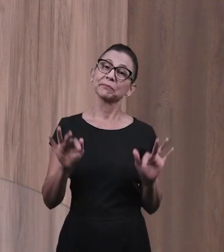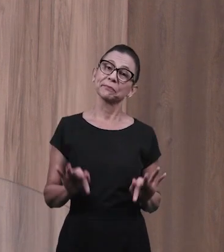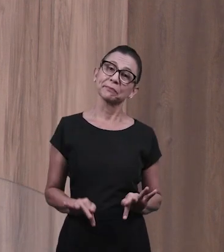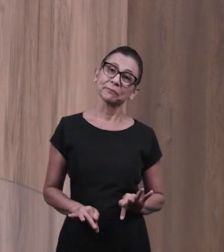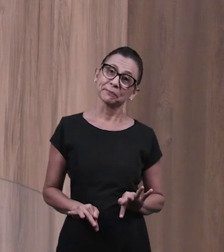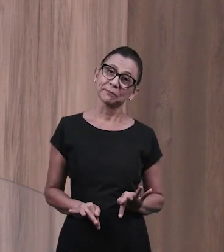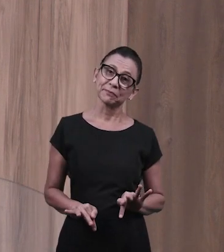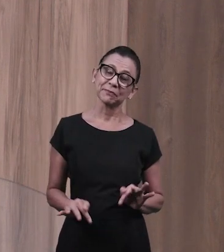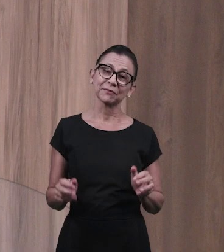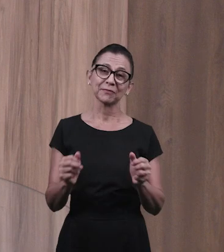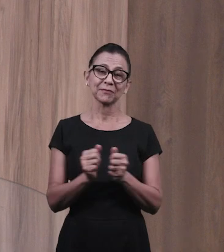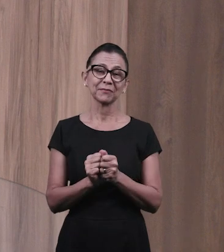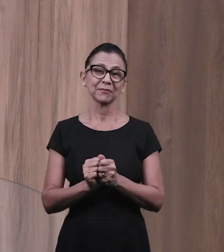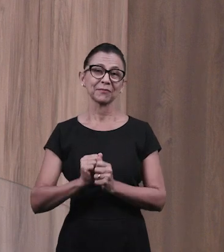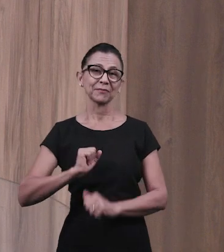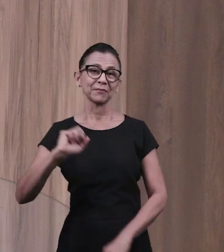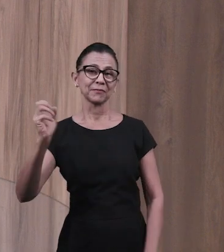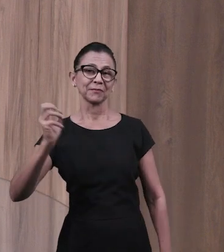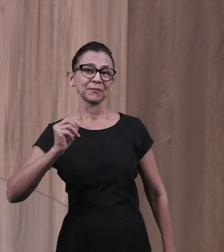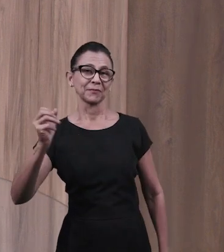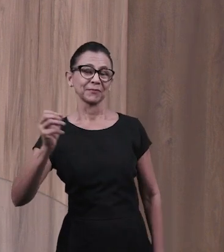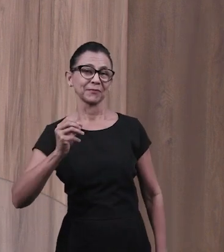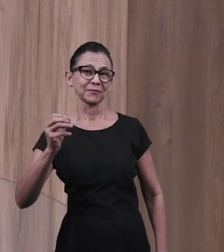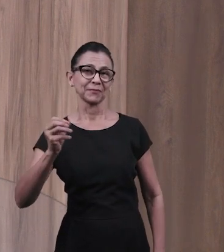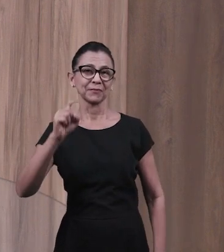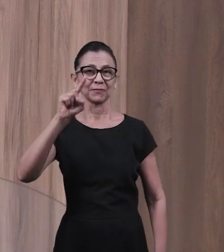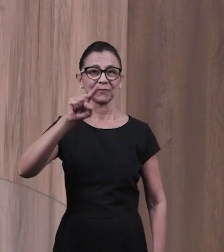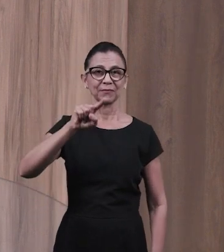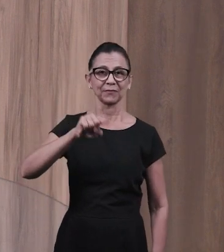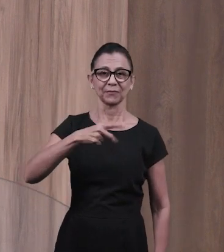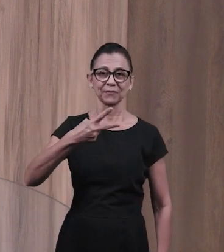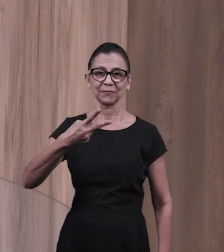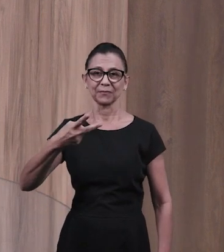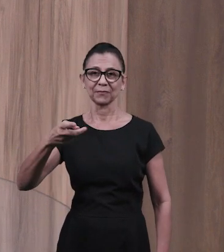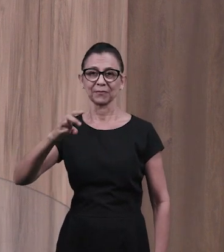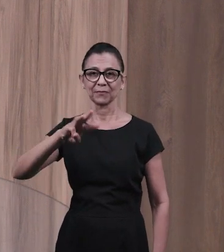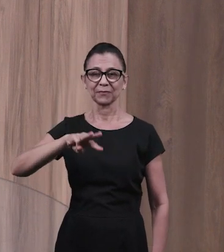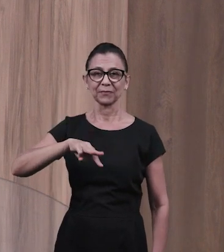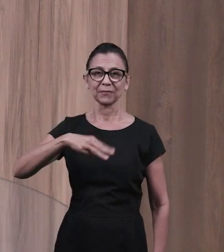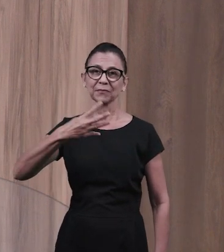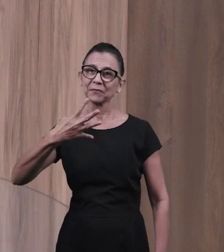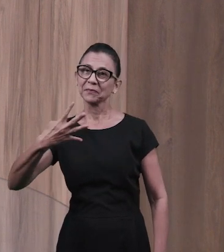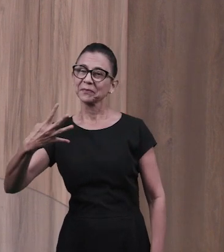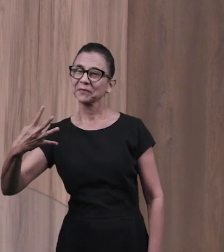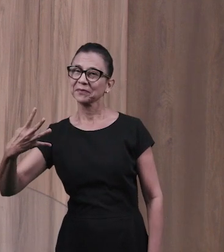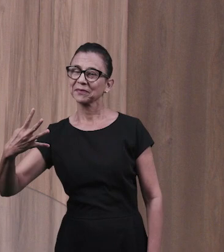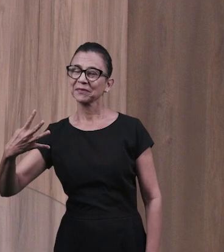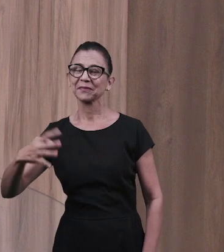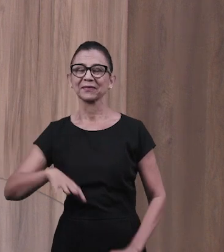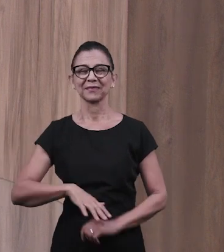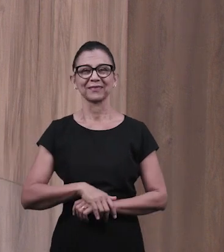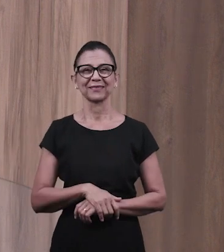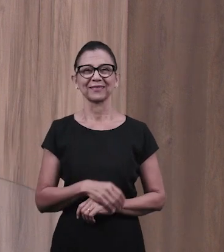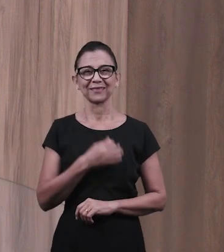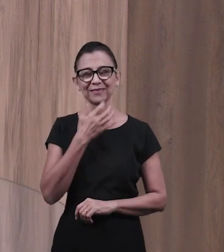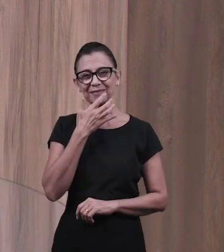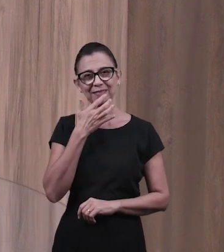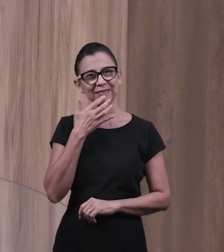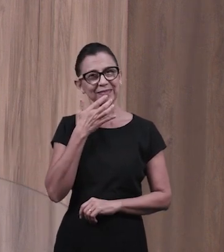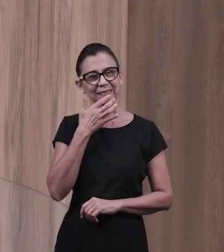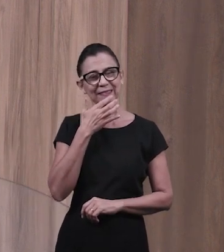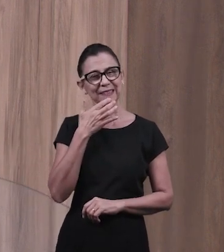et à la fin, avec le choucalhou, 1, 2, 3, 4.